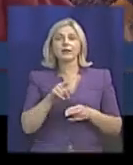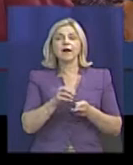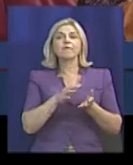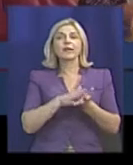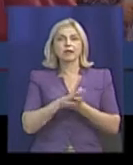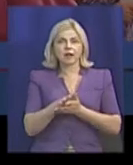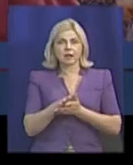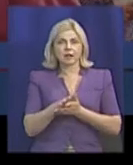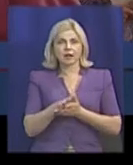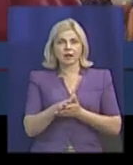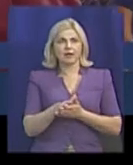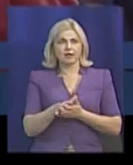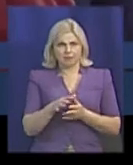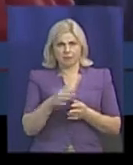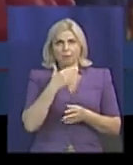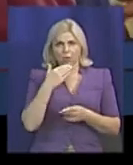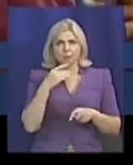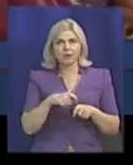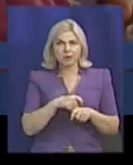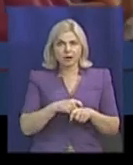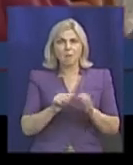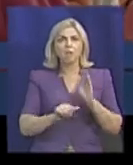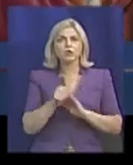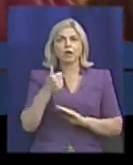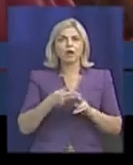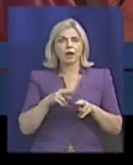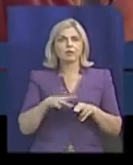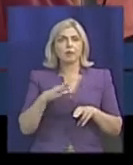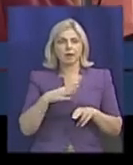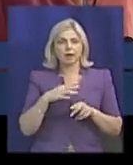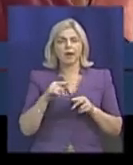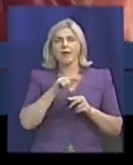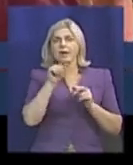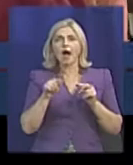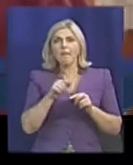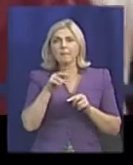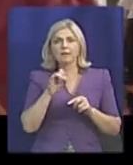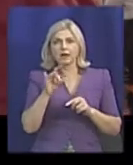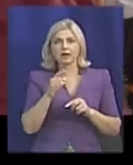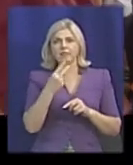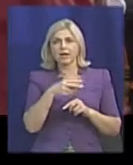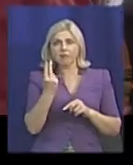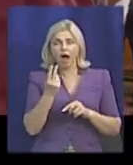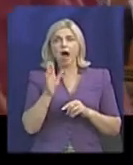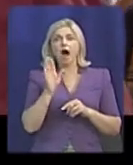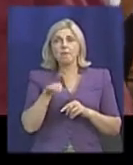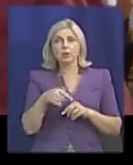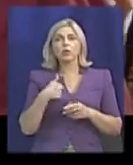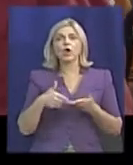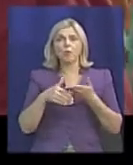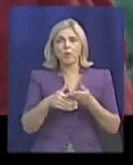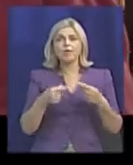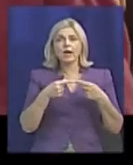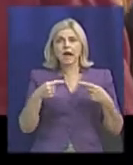3D-принтер. Це спочатку був пруток діаметром 22, а потім я за допомогою різних